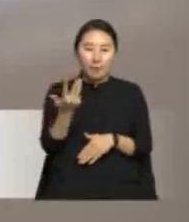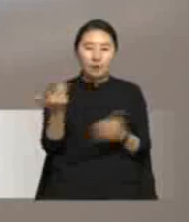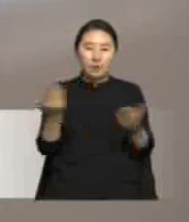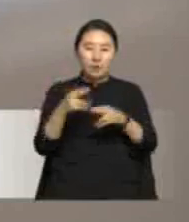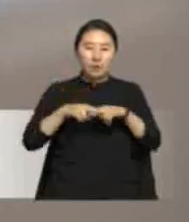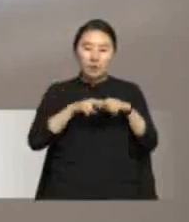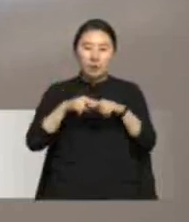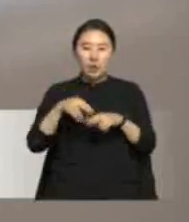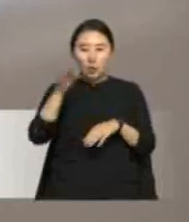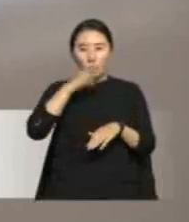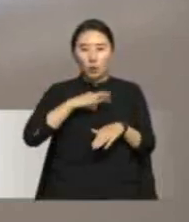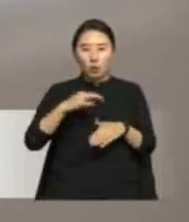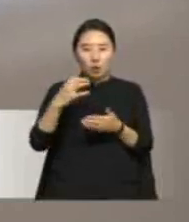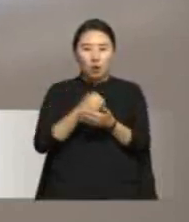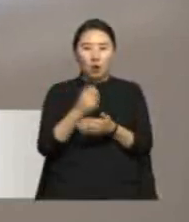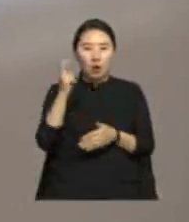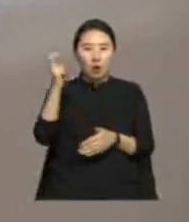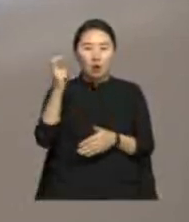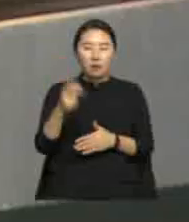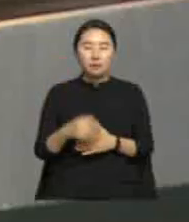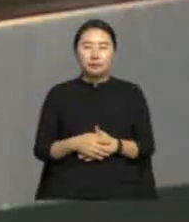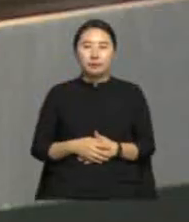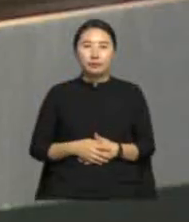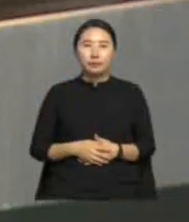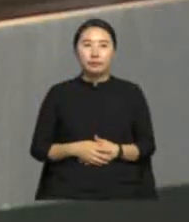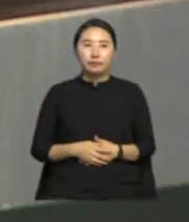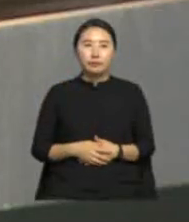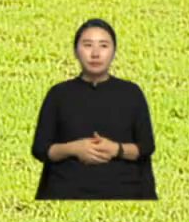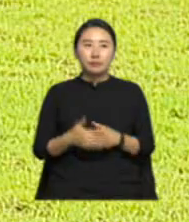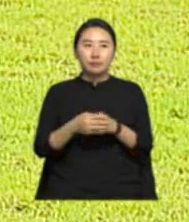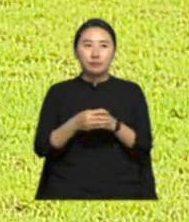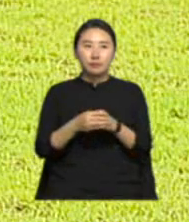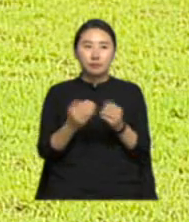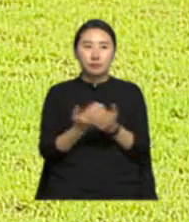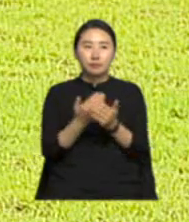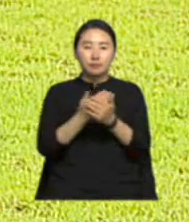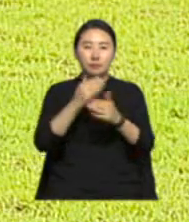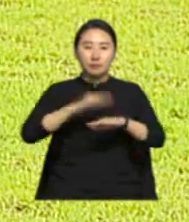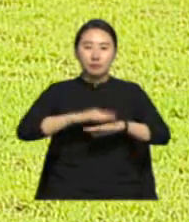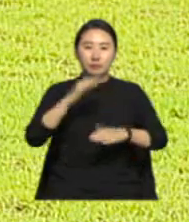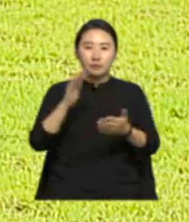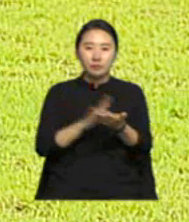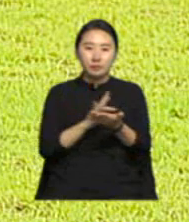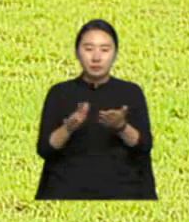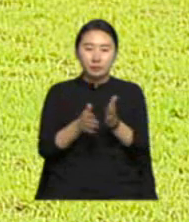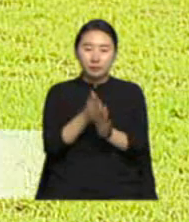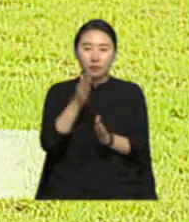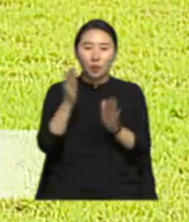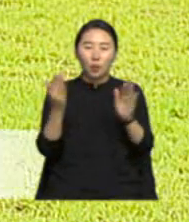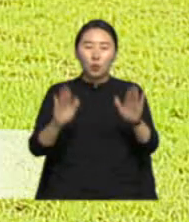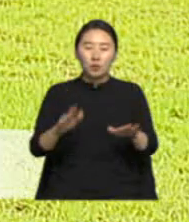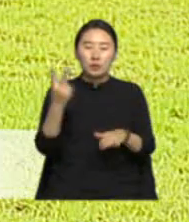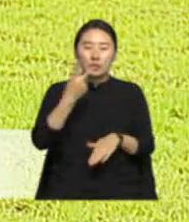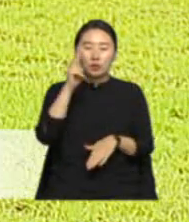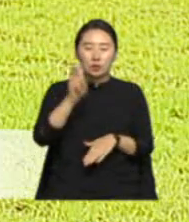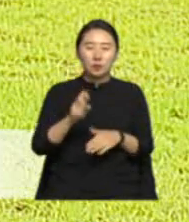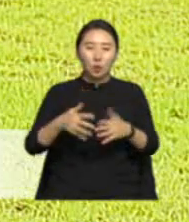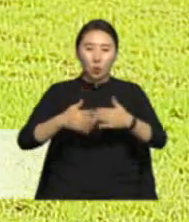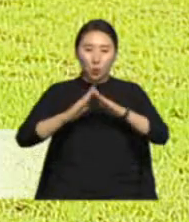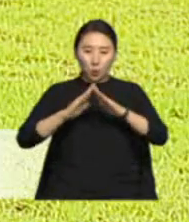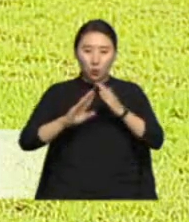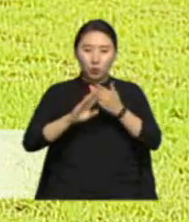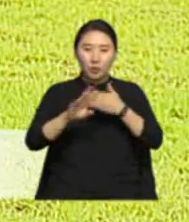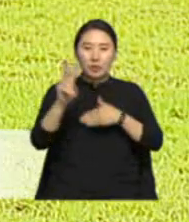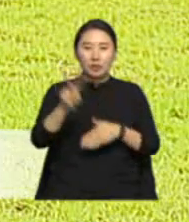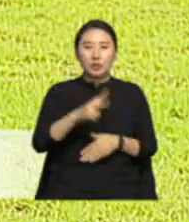일자리 창출 효과도 가져올 것으로 예측하고 있습니다 마포 출판인 3 스마트 앵커 시설은 오는 2020년 공사에 들어가